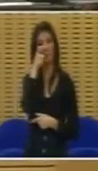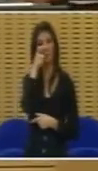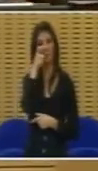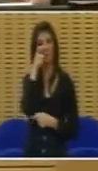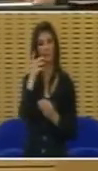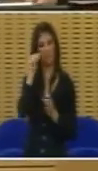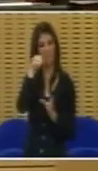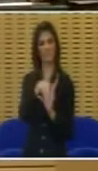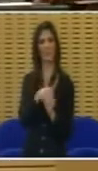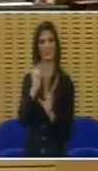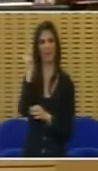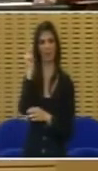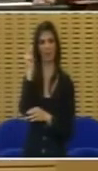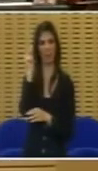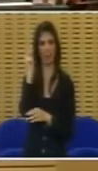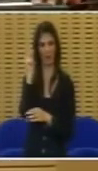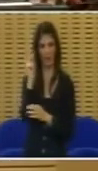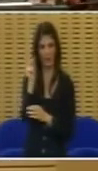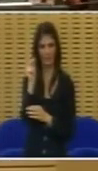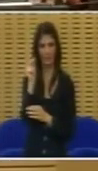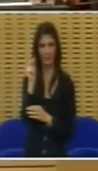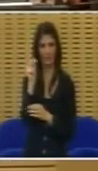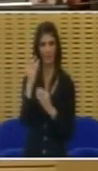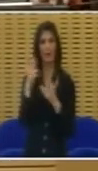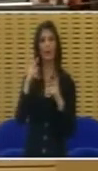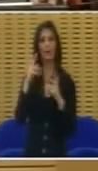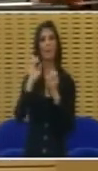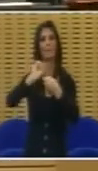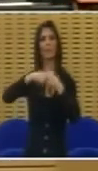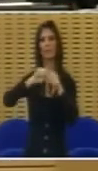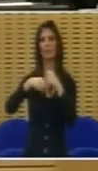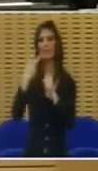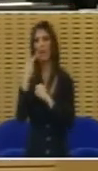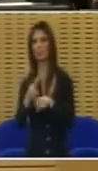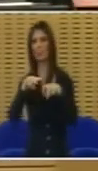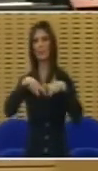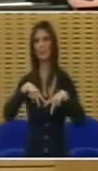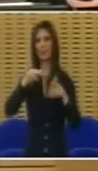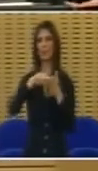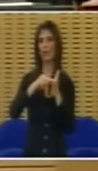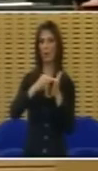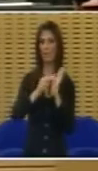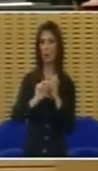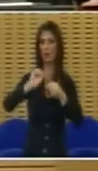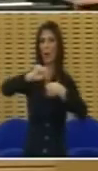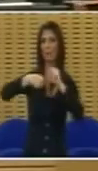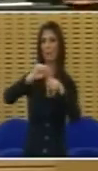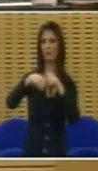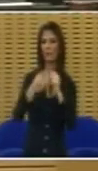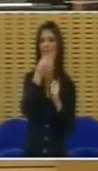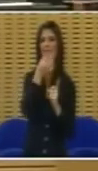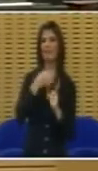βήμα την φιλότιμη προσπάθεια του Υπουργού Οικονομικών να παρουσιάσει την οικονομική κρίση ως